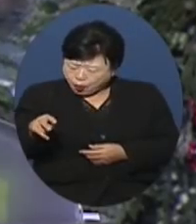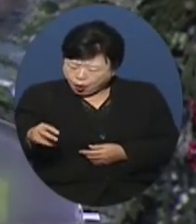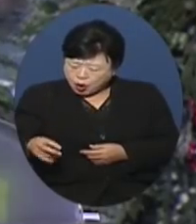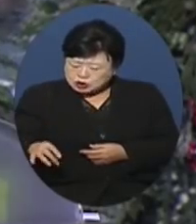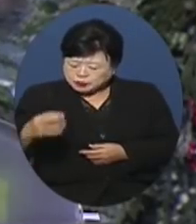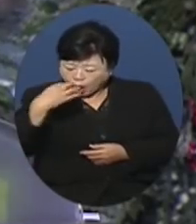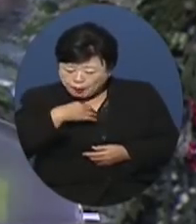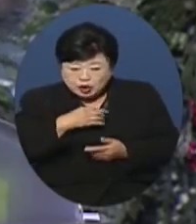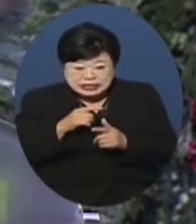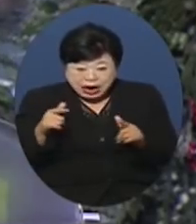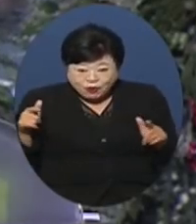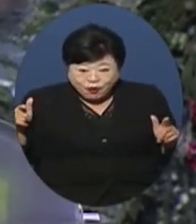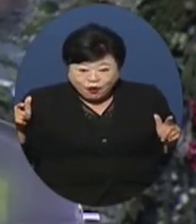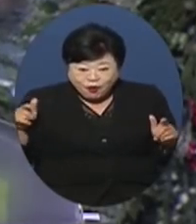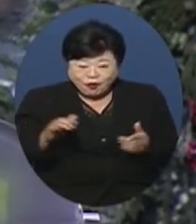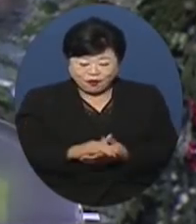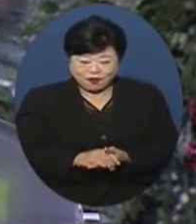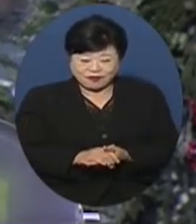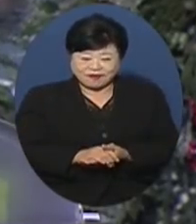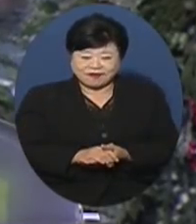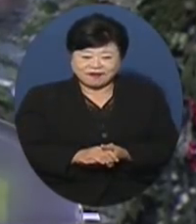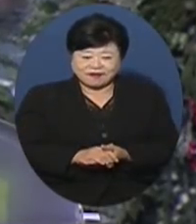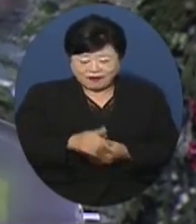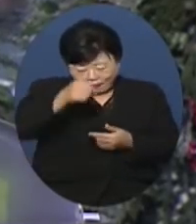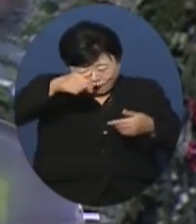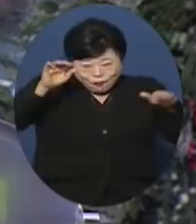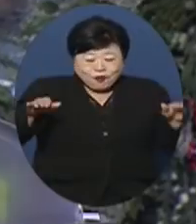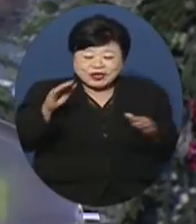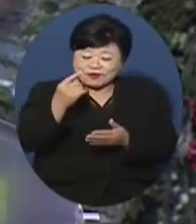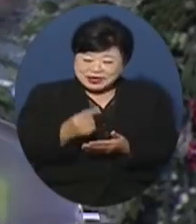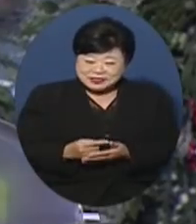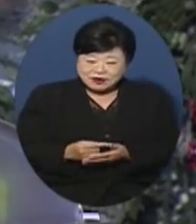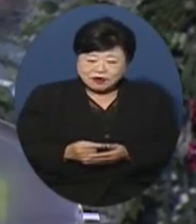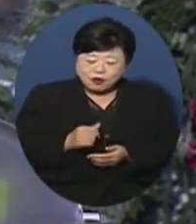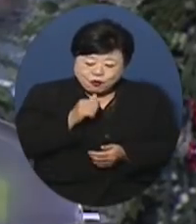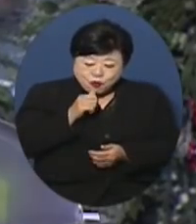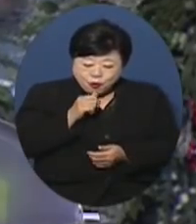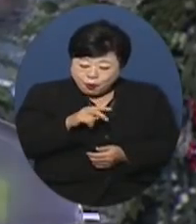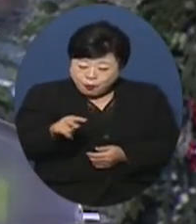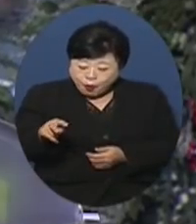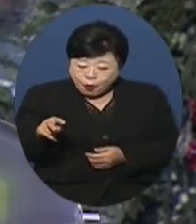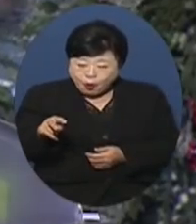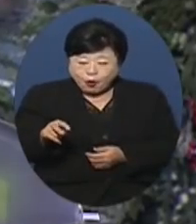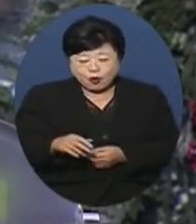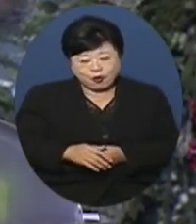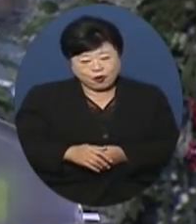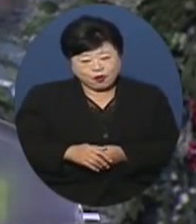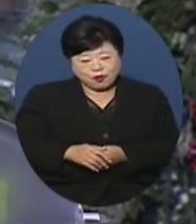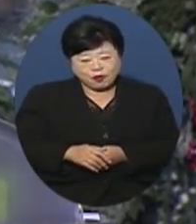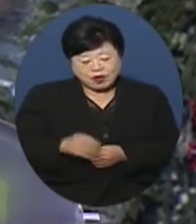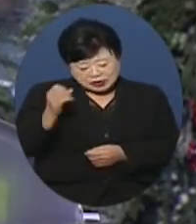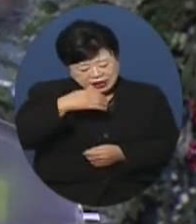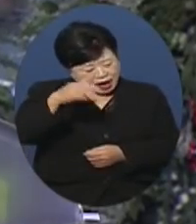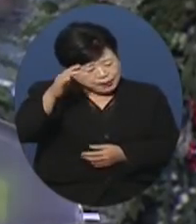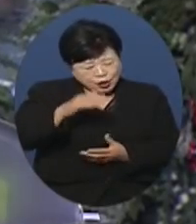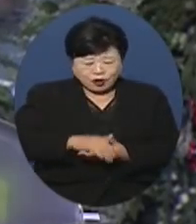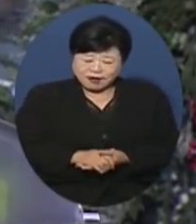먹지는 않습니다. 꿩들이 날아와서 콩을 보고 줄을 지어서 그냥